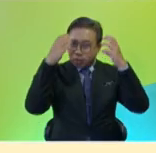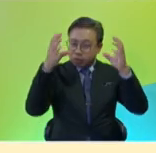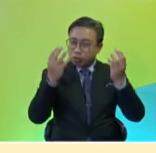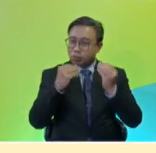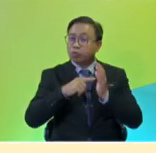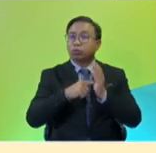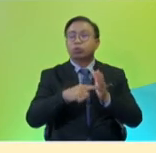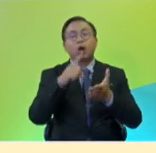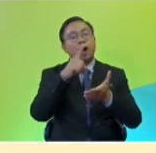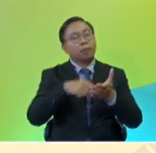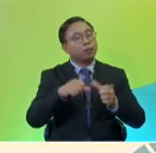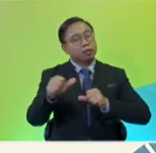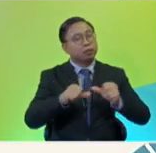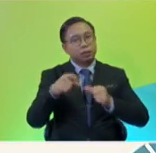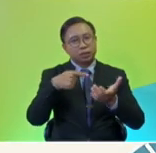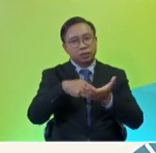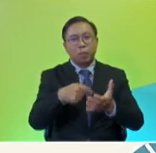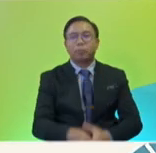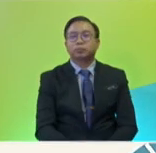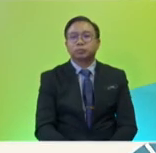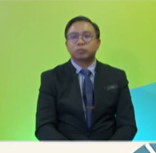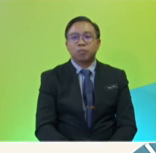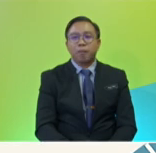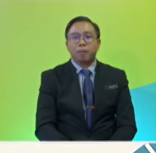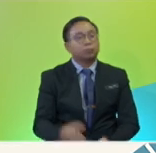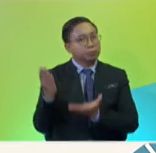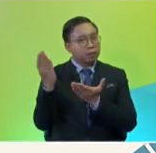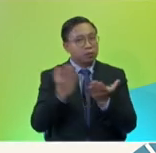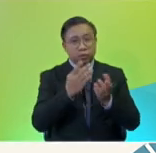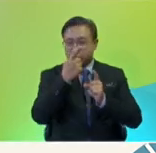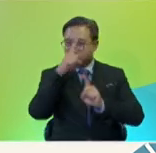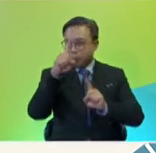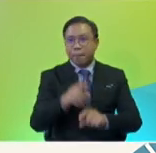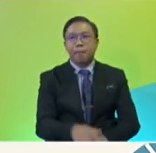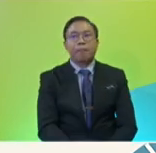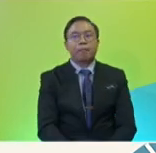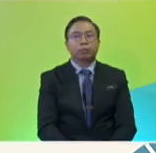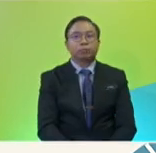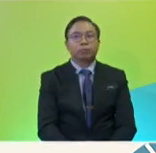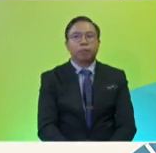Okey, apakah aktiviti ini? Tarushin, sila jawab.